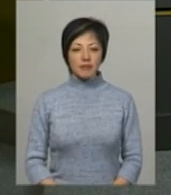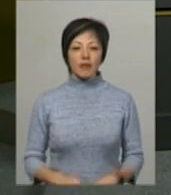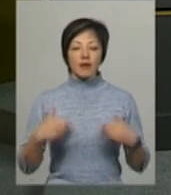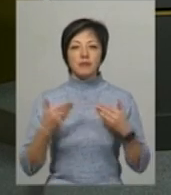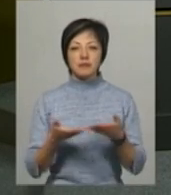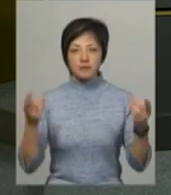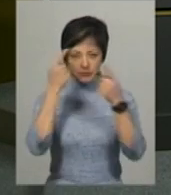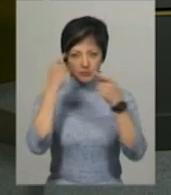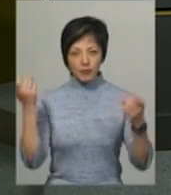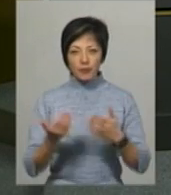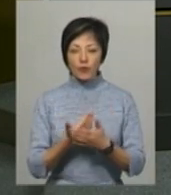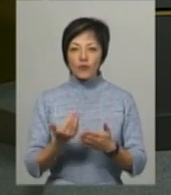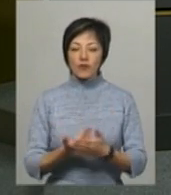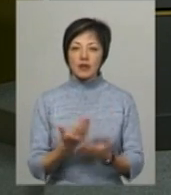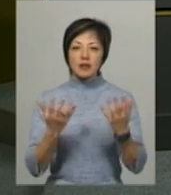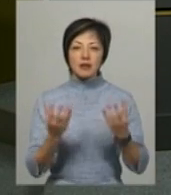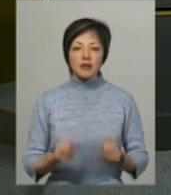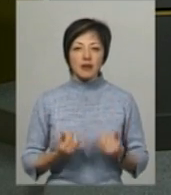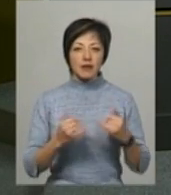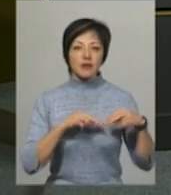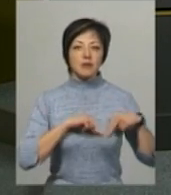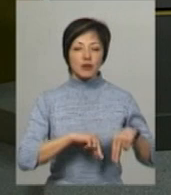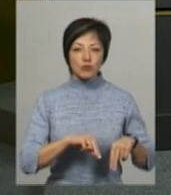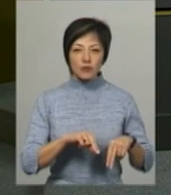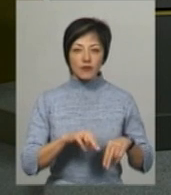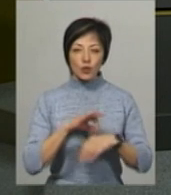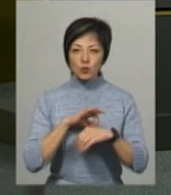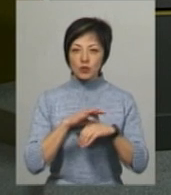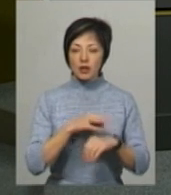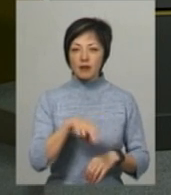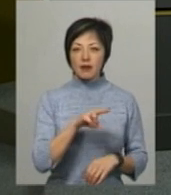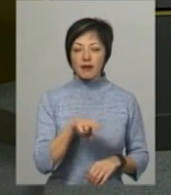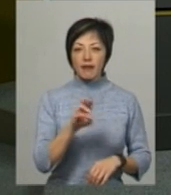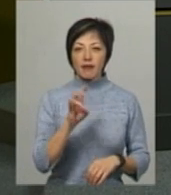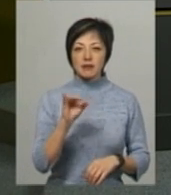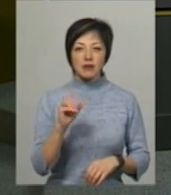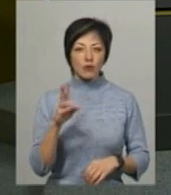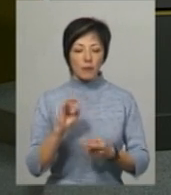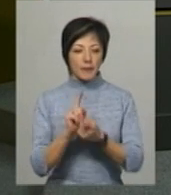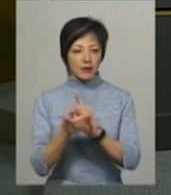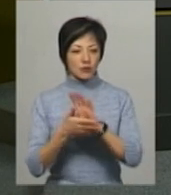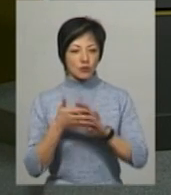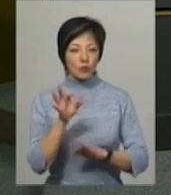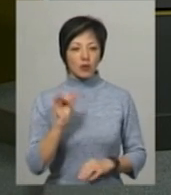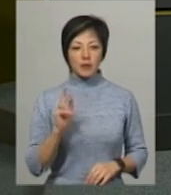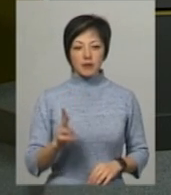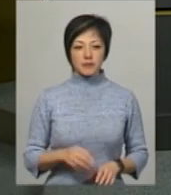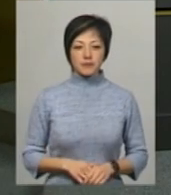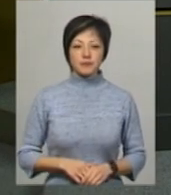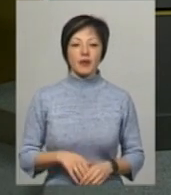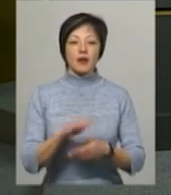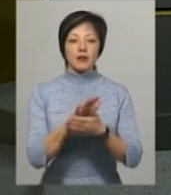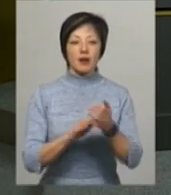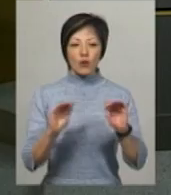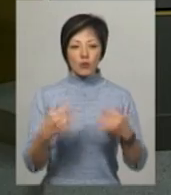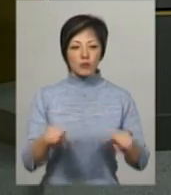Вітаю в ефірі Поділля Центр. Інформаційний випуск новин. У студії для вас працюють ведуча Дарина Денисенко, переклад на жестову мову Ольга Рибак. Далі